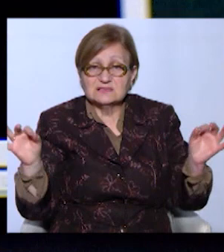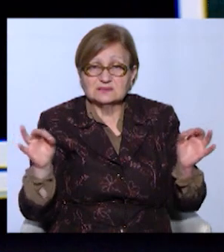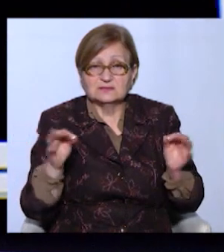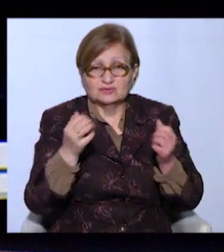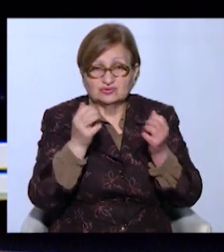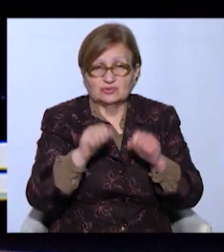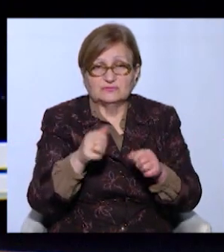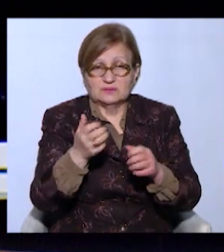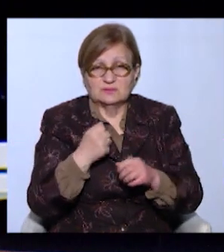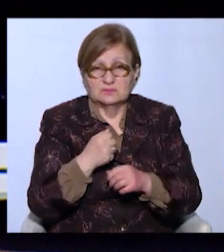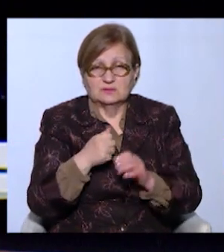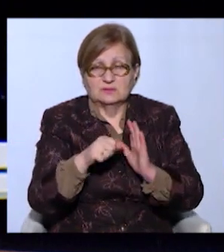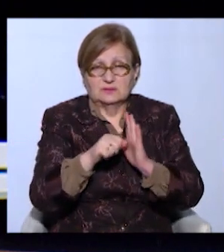ავიღოთ